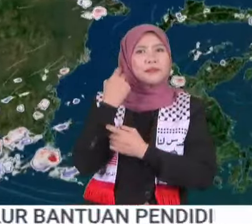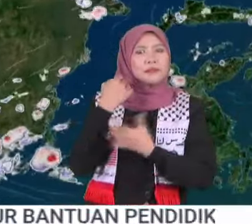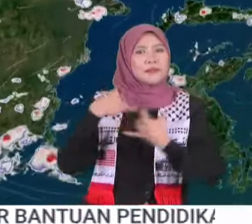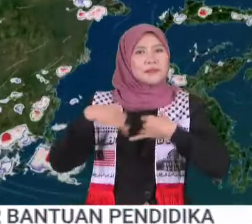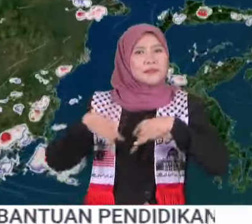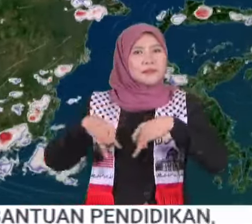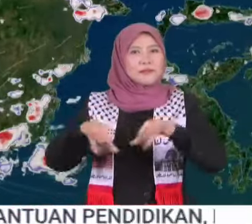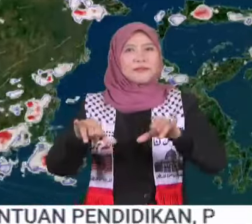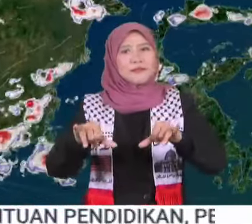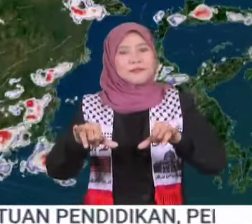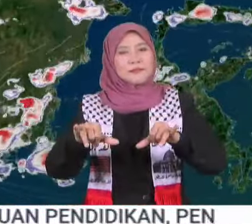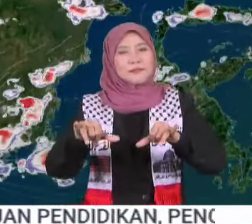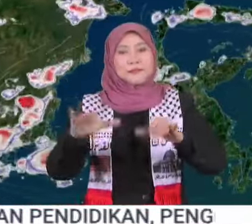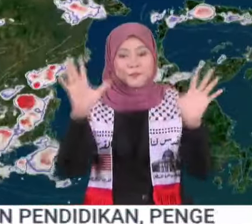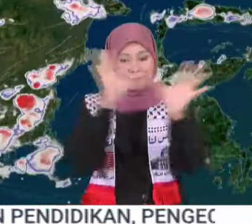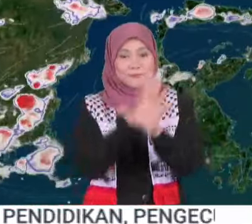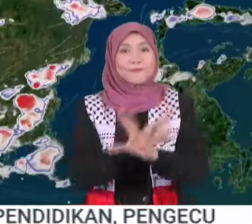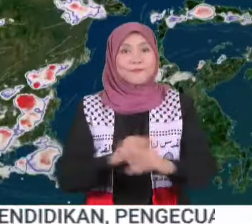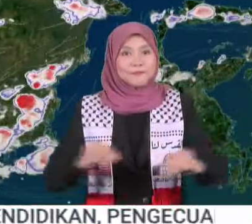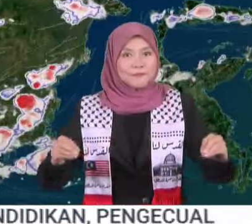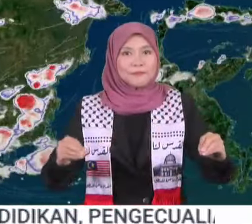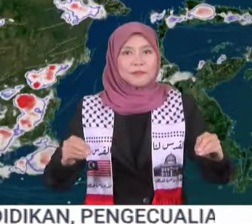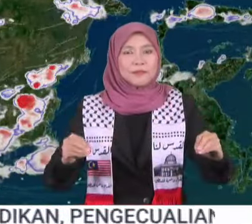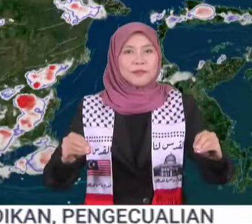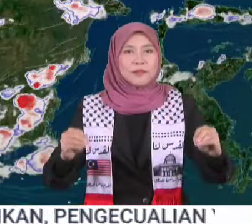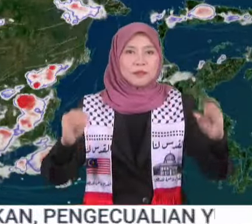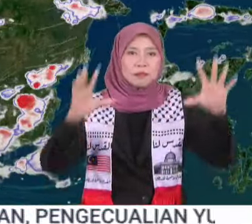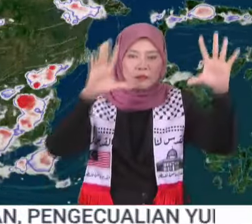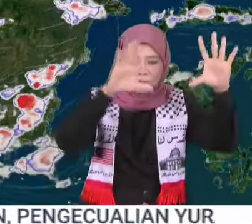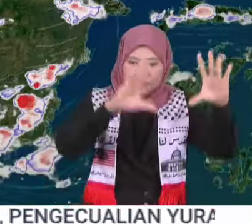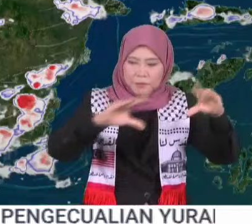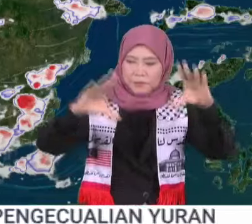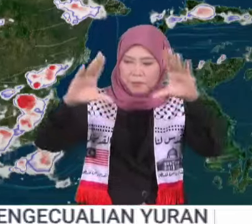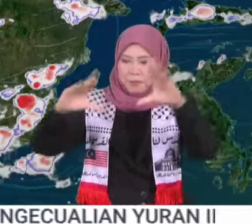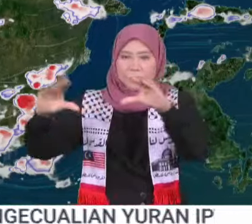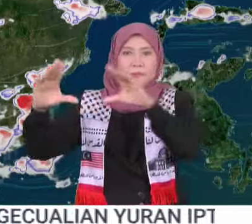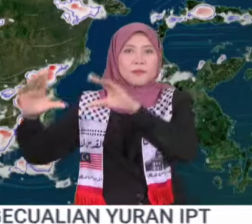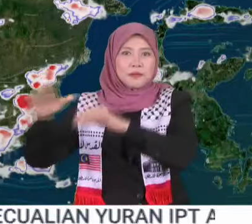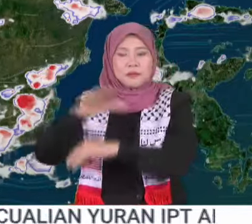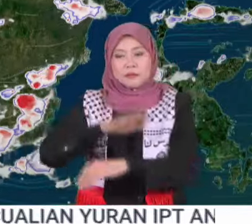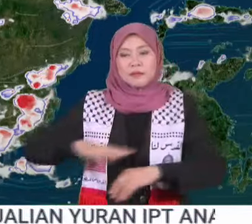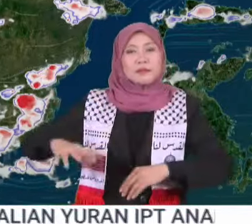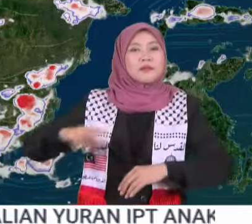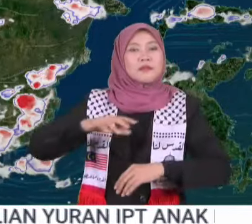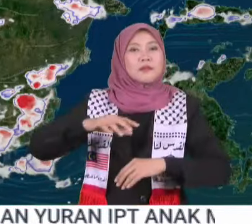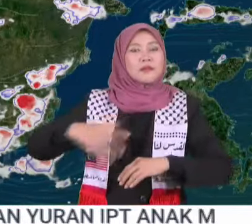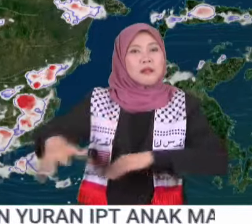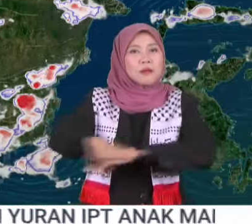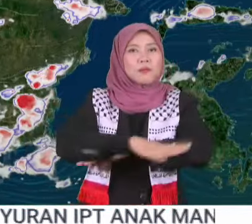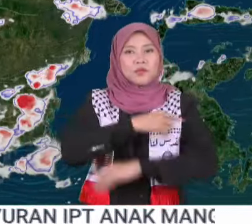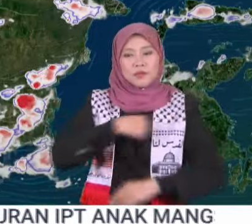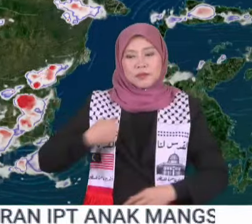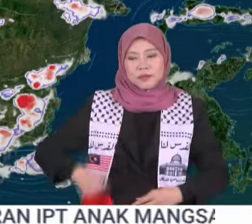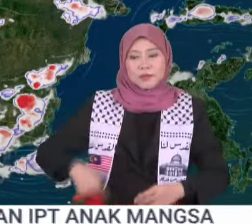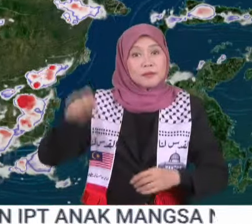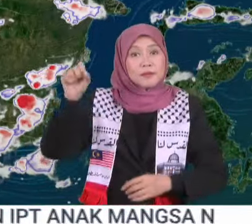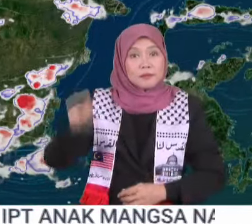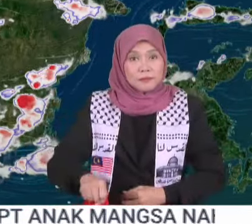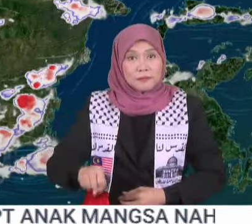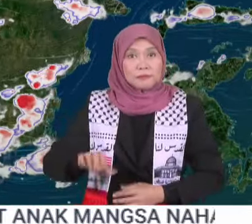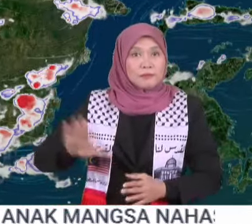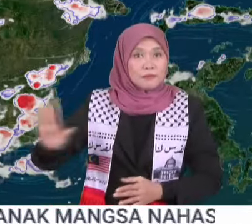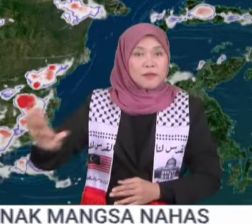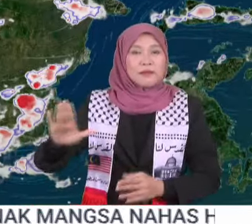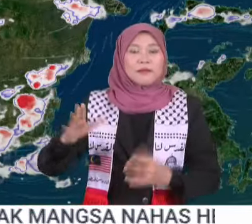lagi berada di sekitar negeri Sarawak telah pun beransur bergerak ke Laut China Selatan. Namun, kelompok awan aktif kini mula terbentuk